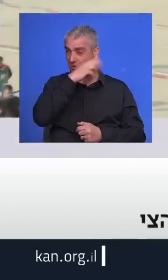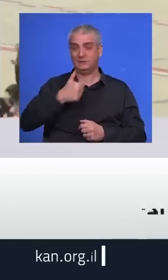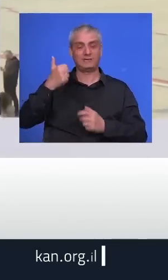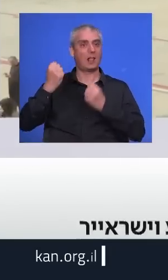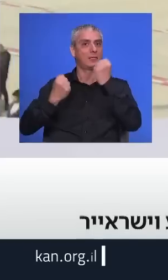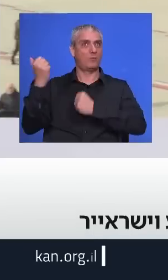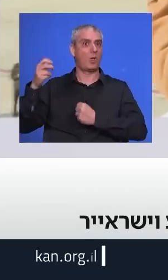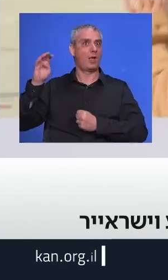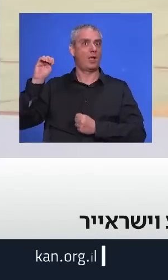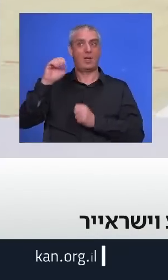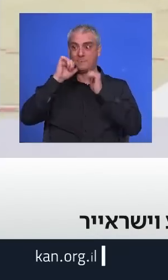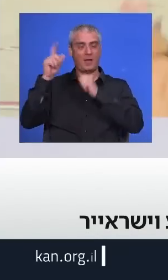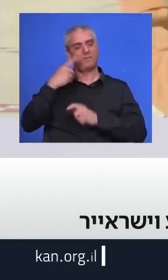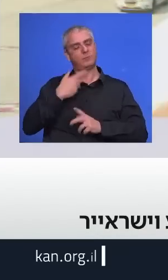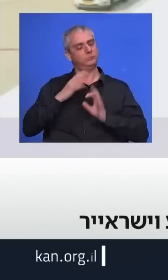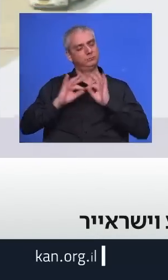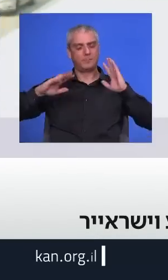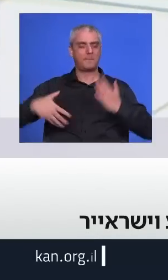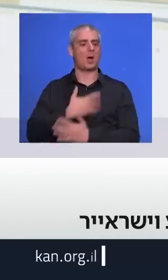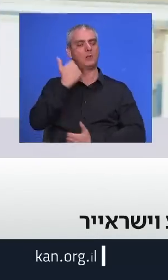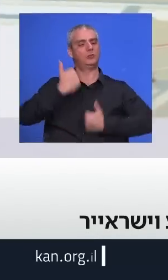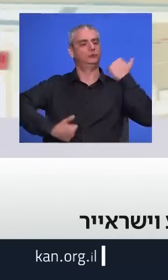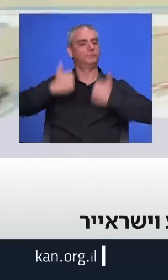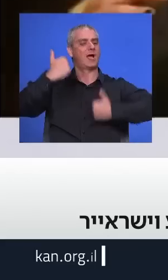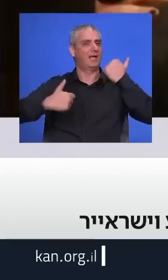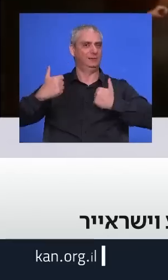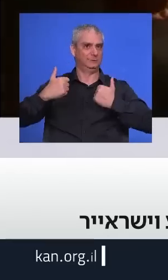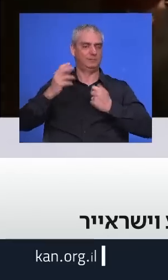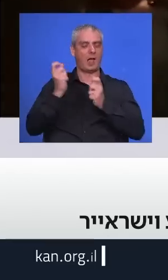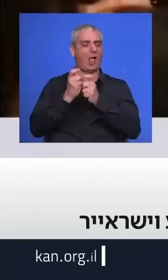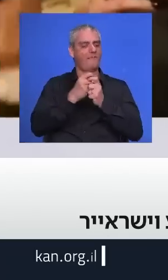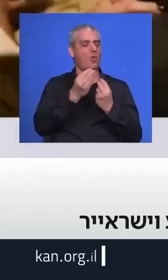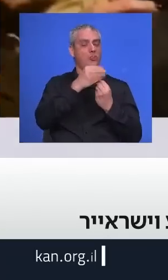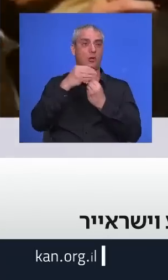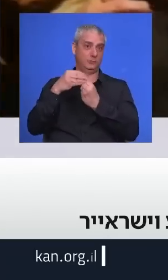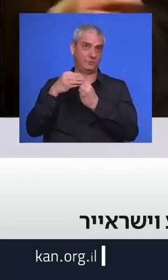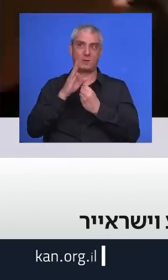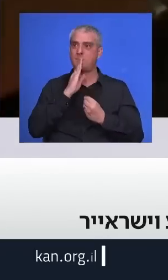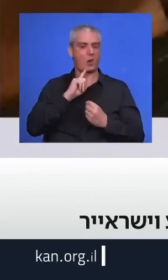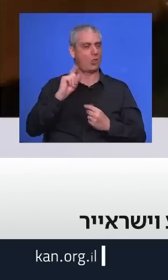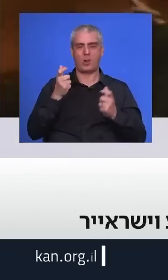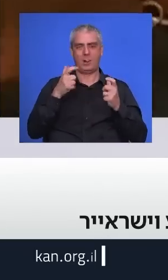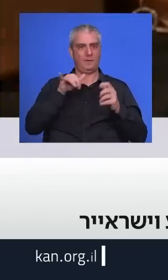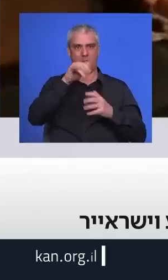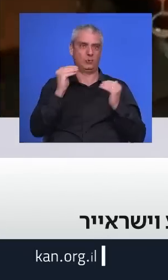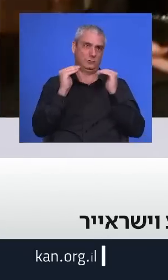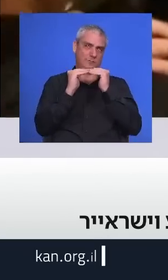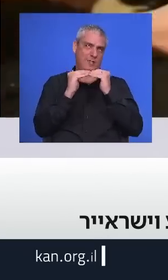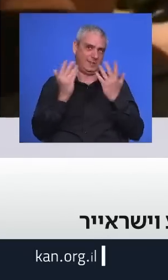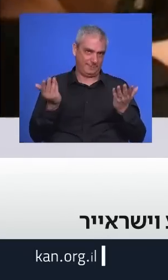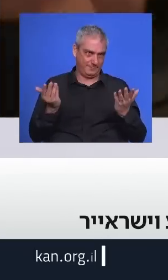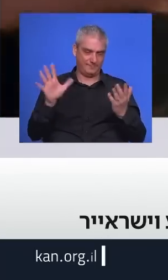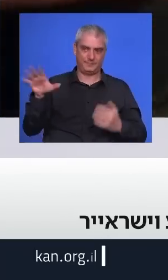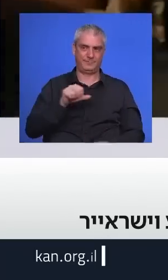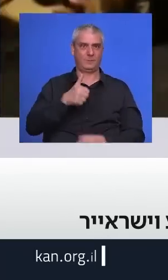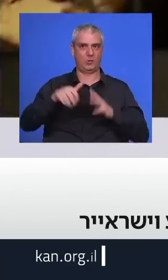רגב אמרה היום שהיא תפתח מחדש את המכרזים לעוד חברות. כאן יש בעיה אחרת, כי לא כל מטוס כמובן מתאים להטסה